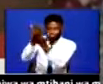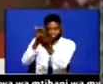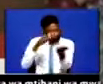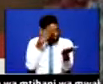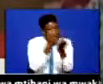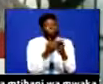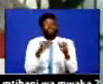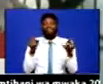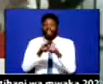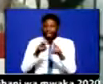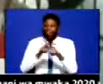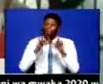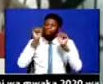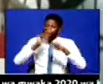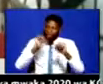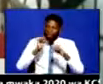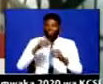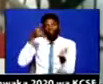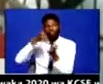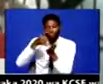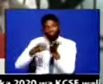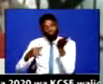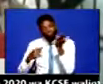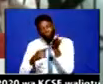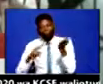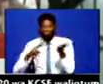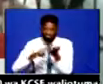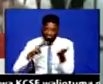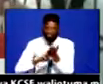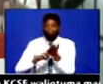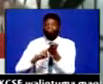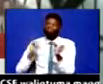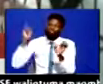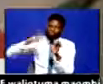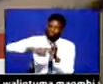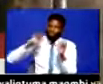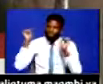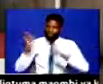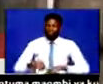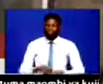taasisi za mafunzo ya kiufundi yani TVET. Purity Museo, Darubini.